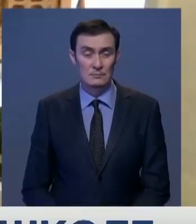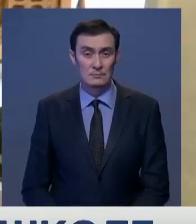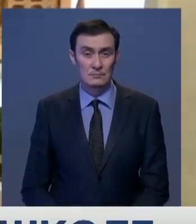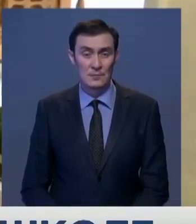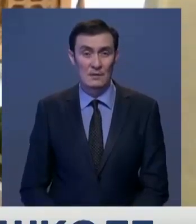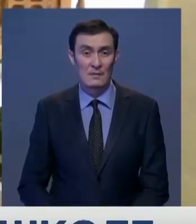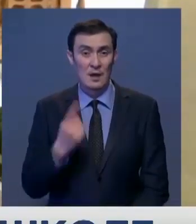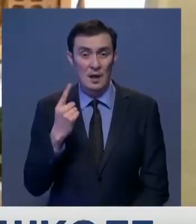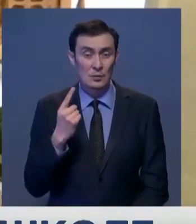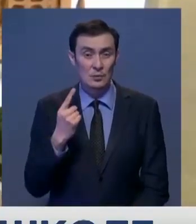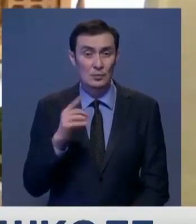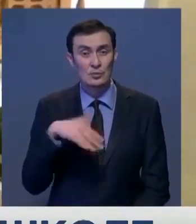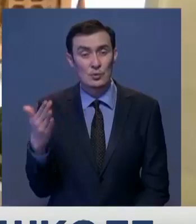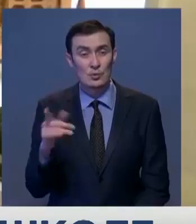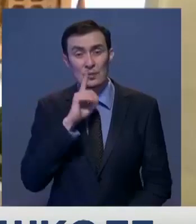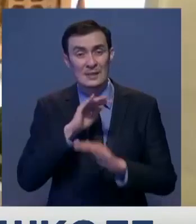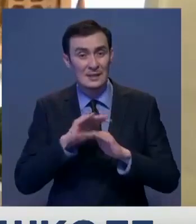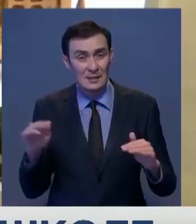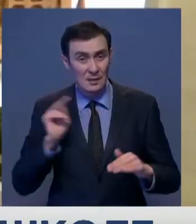в одну сторону тихо работает.